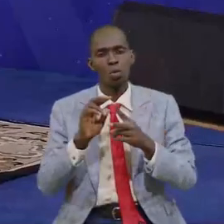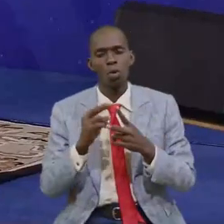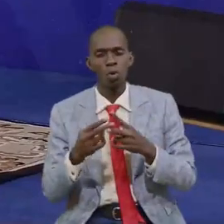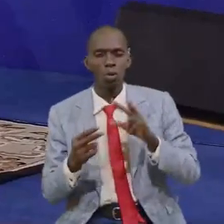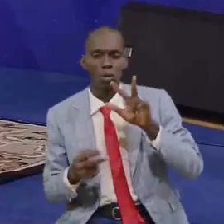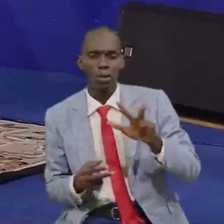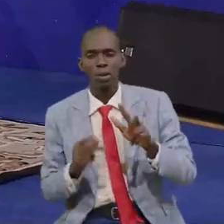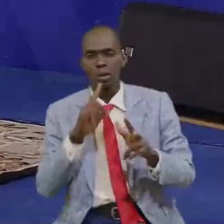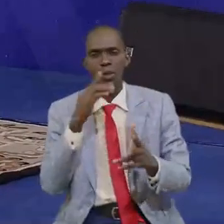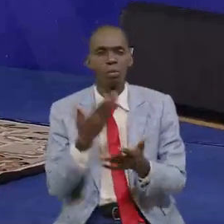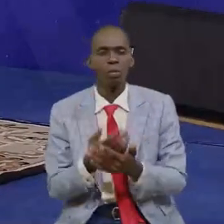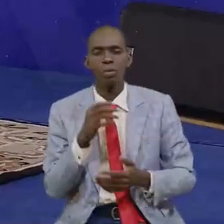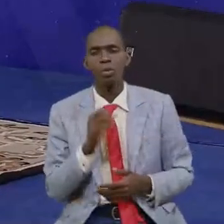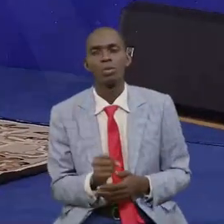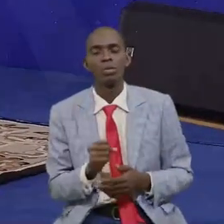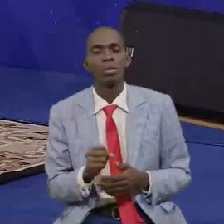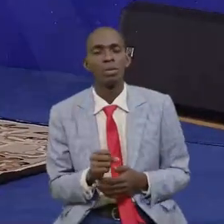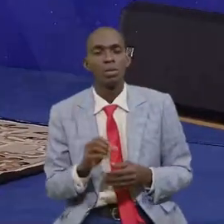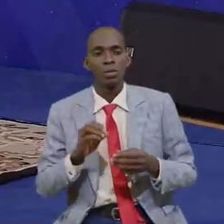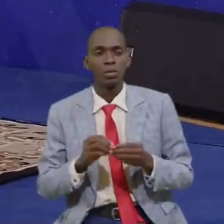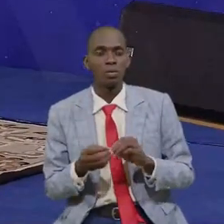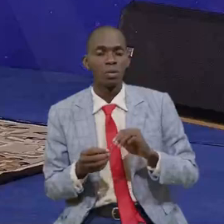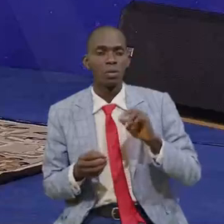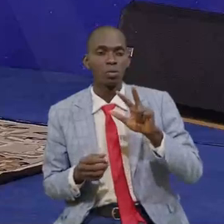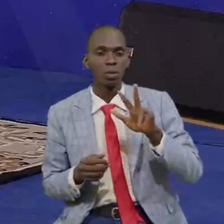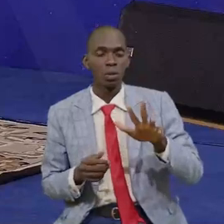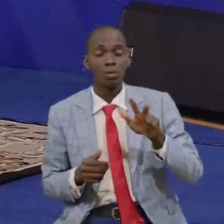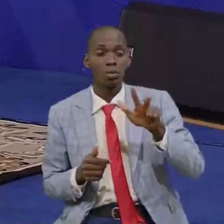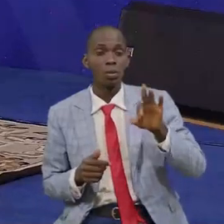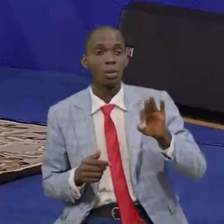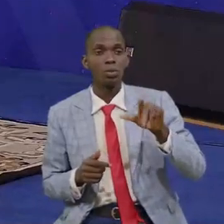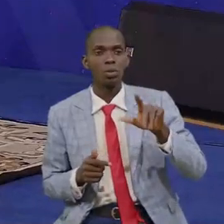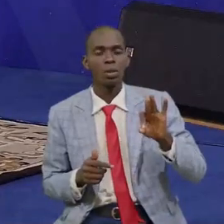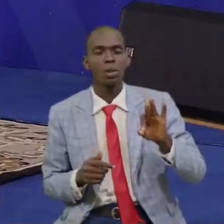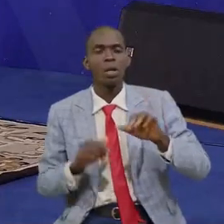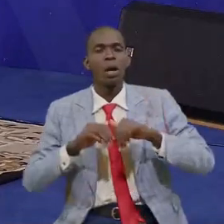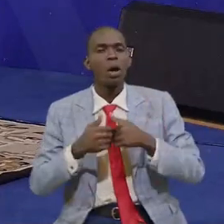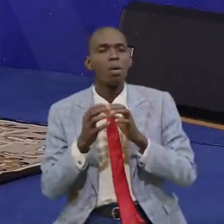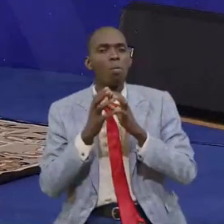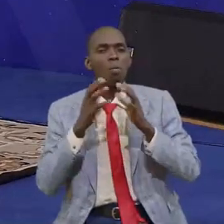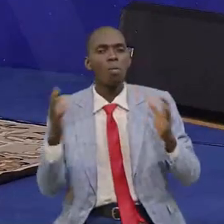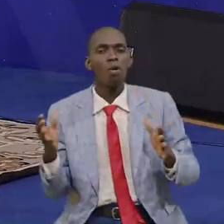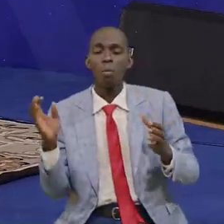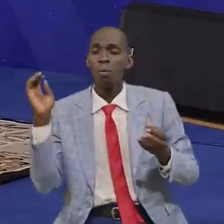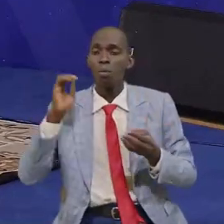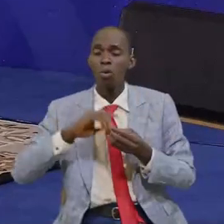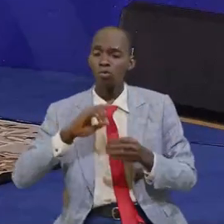trois témoins. Verset 29. De quel pire châtiment